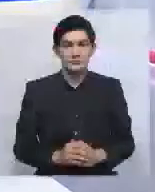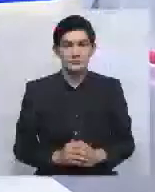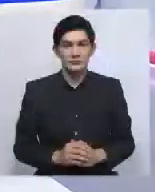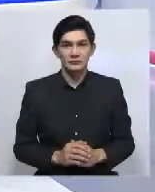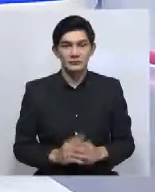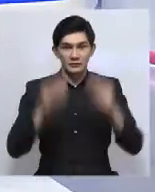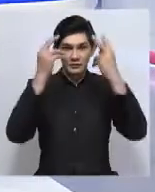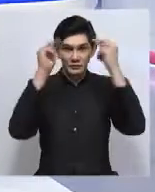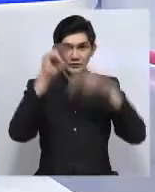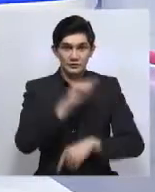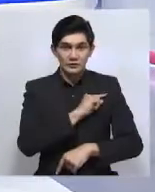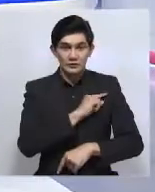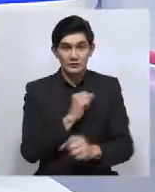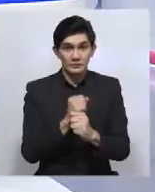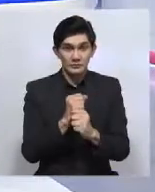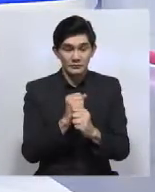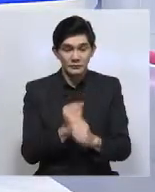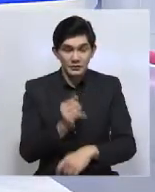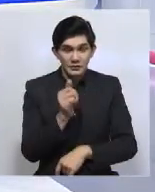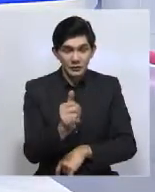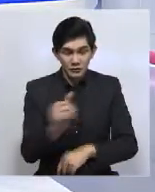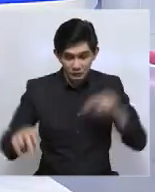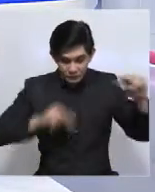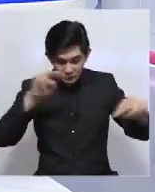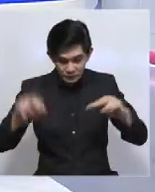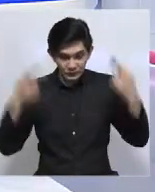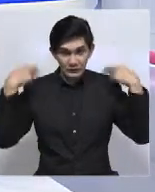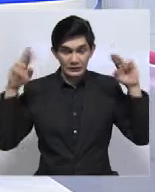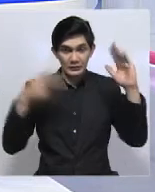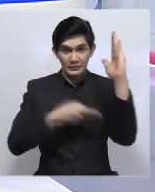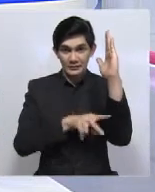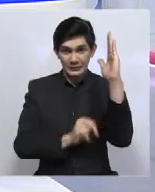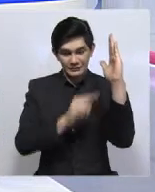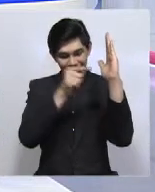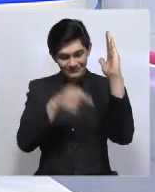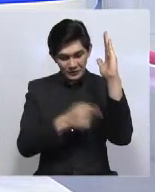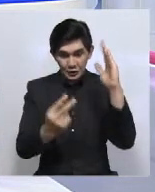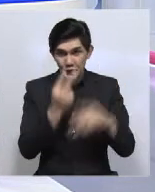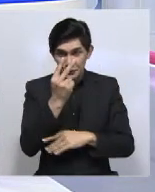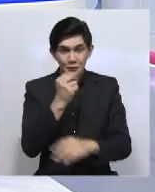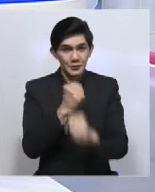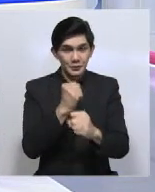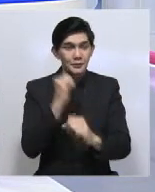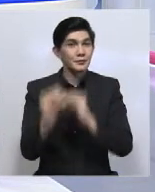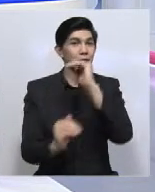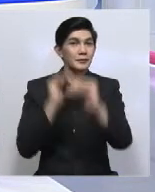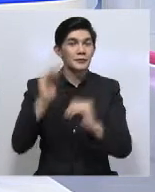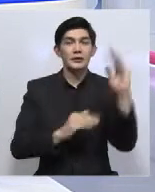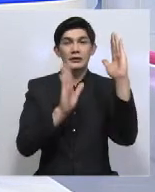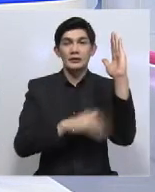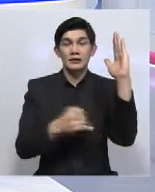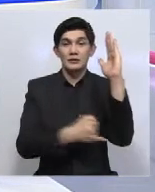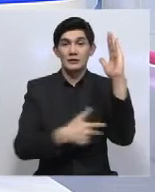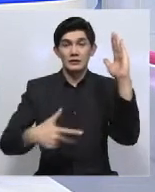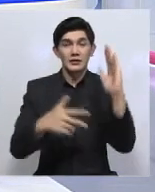มาติดตามภารกิจของนายกรัฐมนตรีนะคะซึ่งการลงพื้นที่ตรวจราชการที่จังหวัดปัตตานีค่ะเพื่อติดตามการขับเคลื่อนการพัฒนาพื้นที่จังหวัดชายแดน